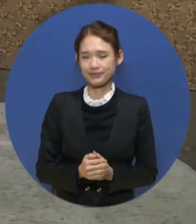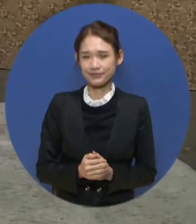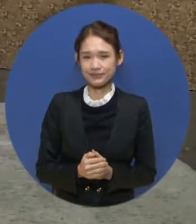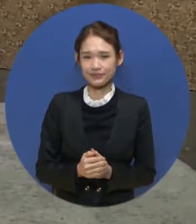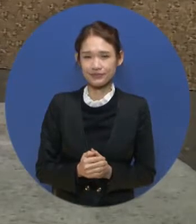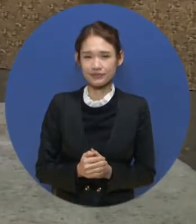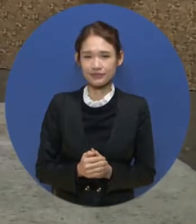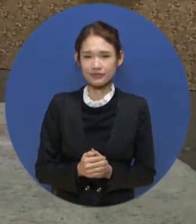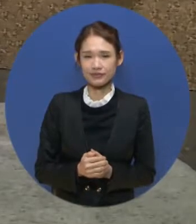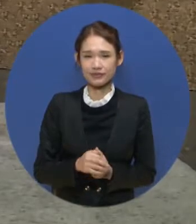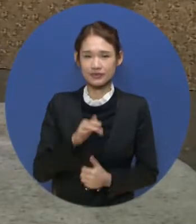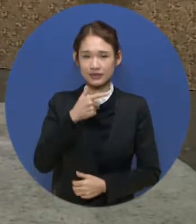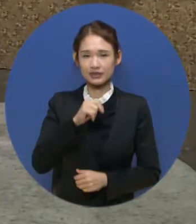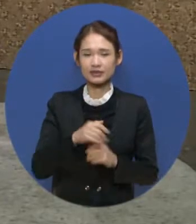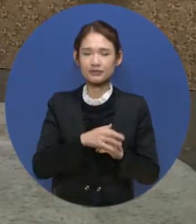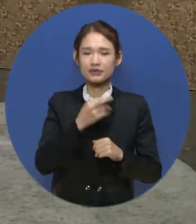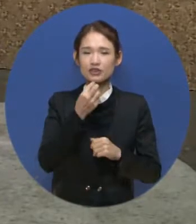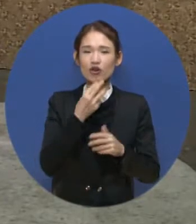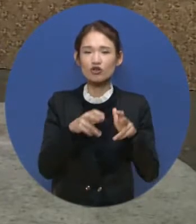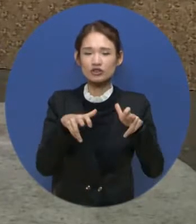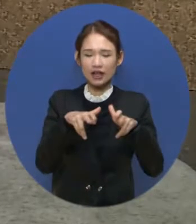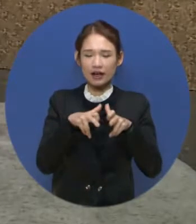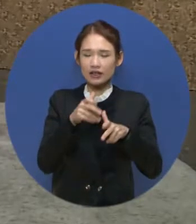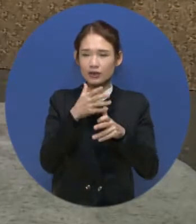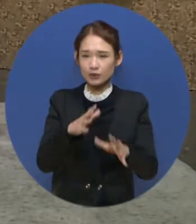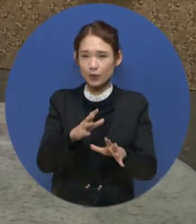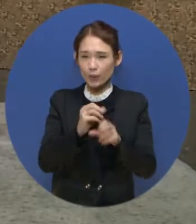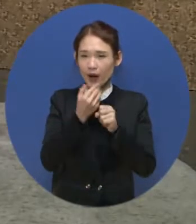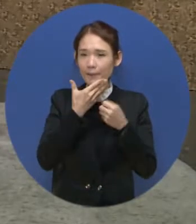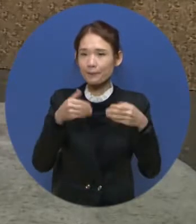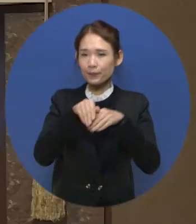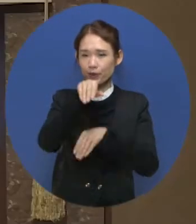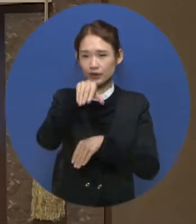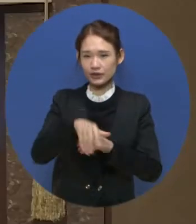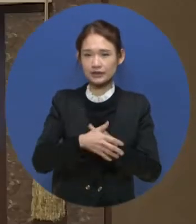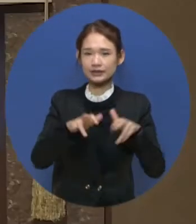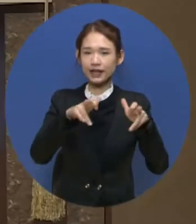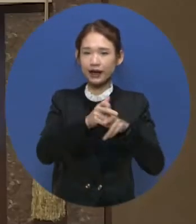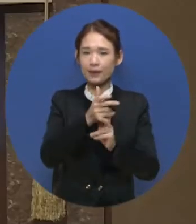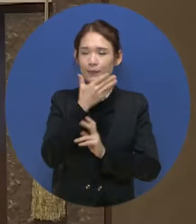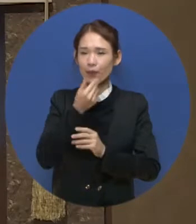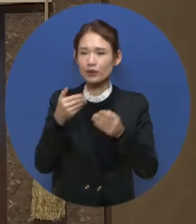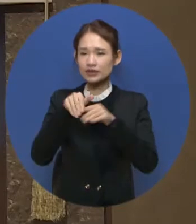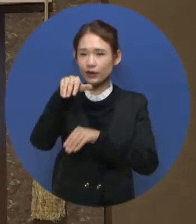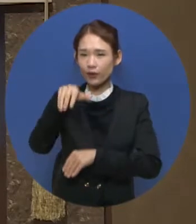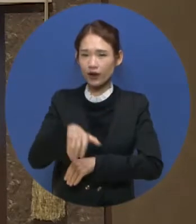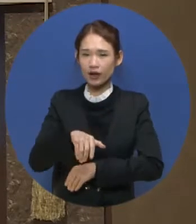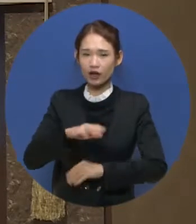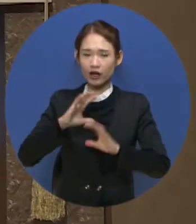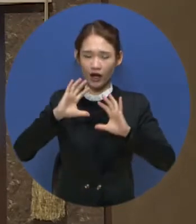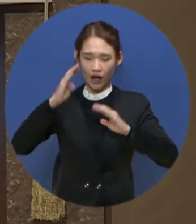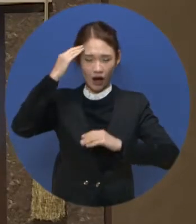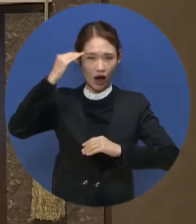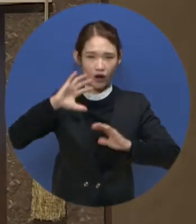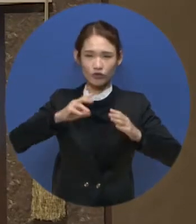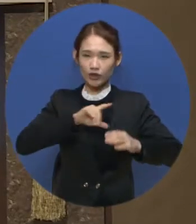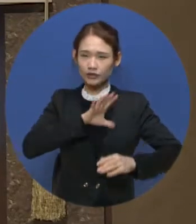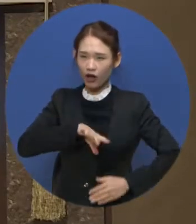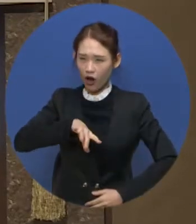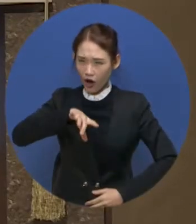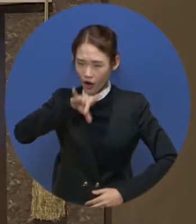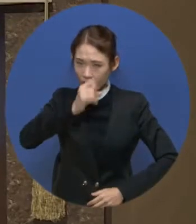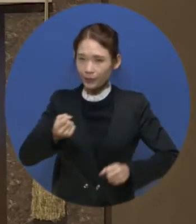이 시립 서울장애인종합복지관은 네. 장애인복지관으로서는 국내 처음 생겼어요.